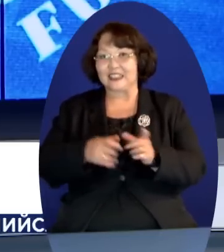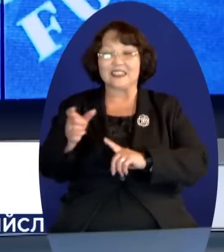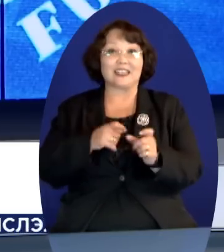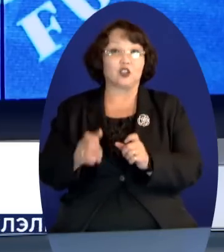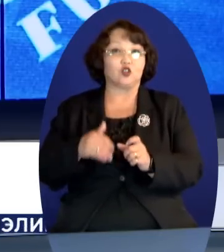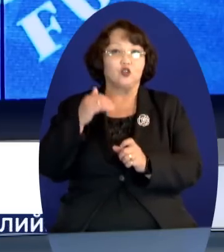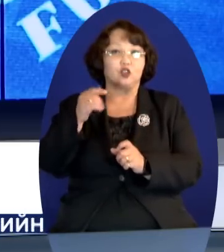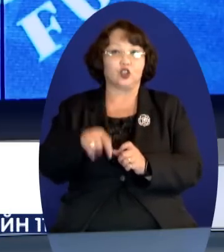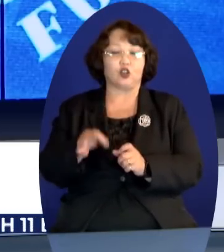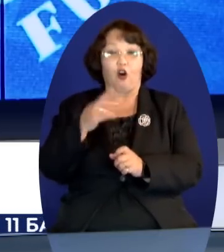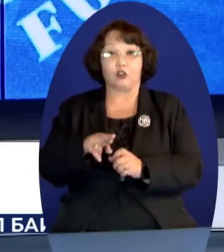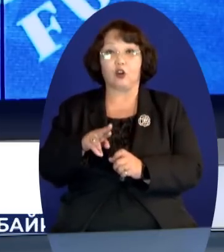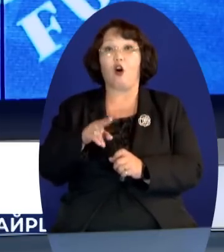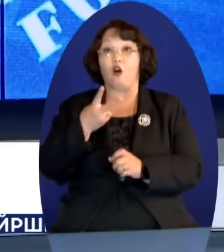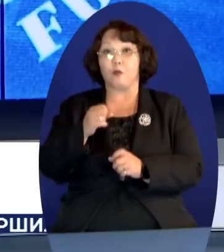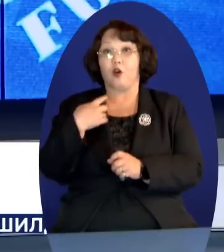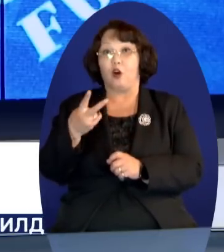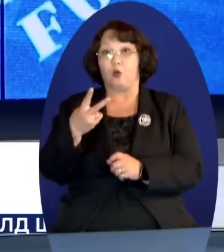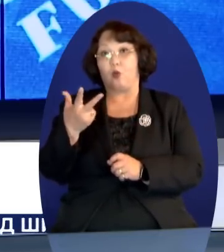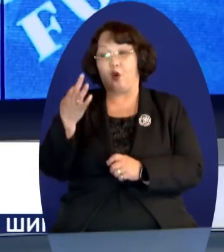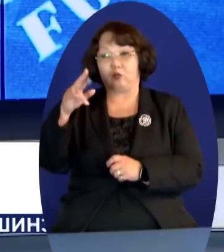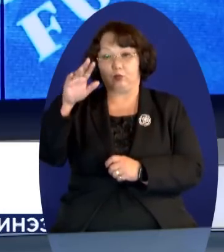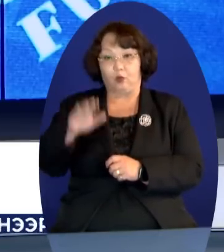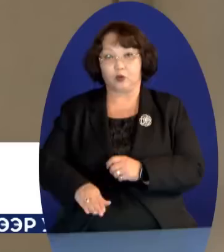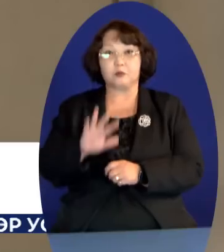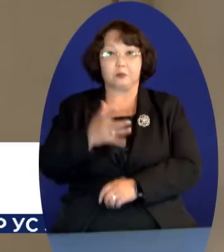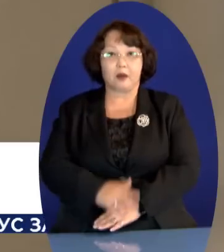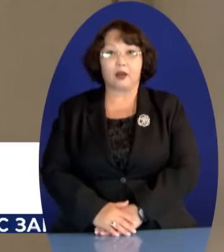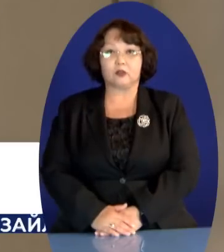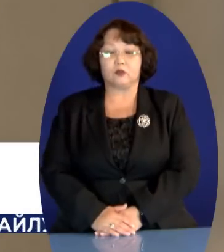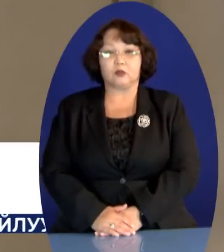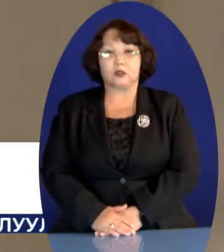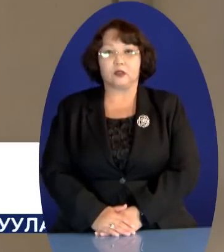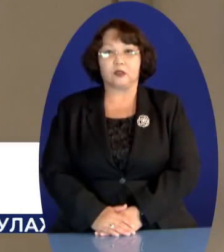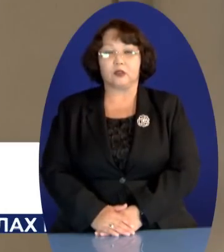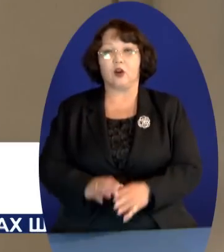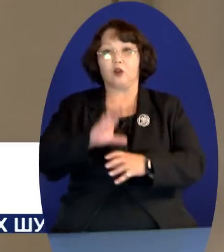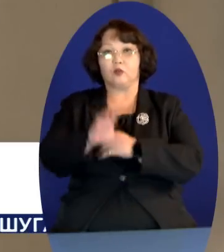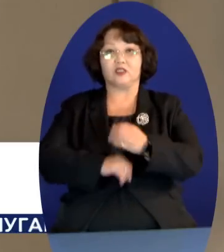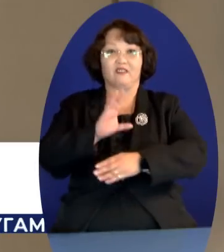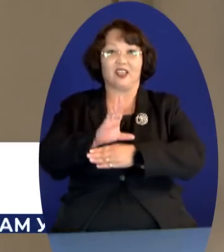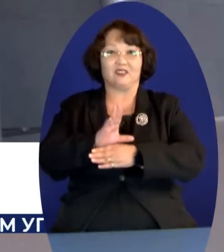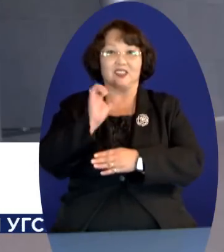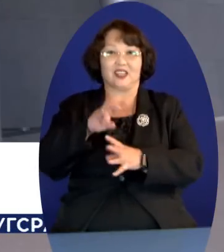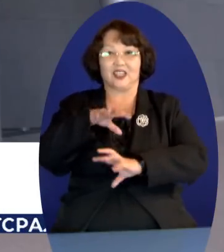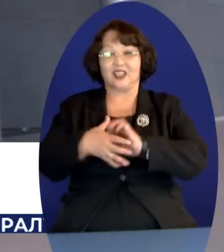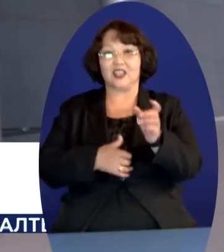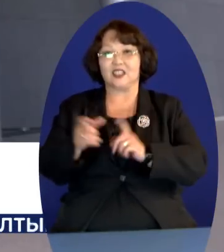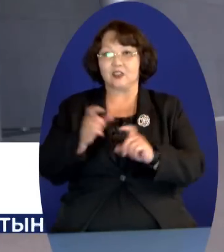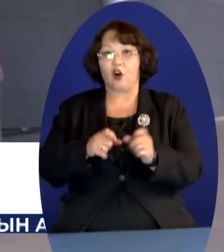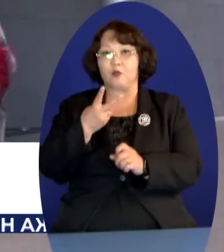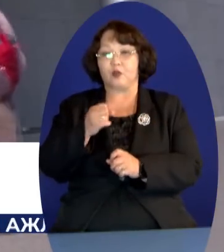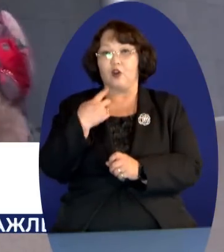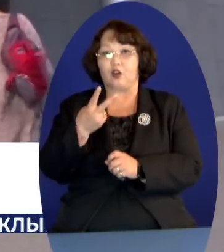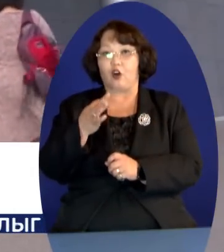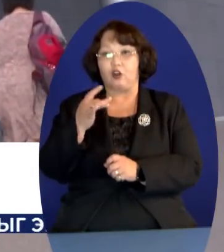өсөлт энэ онд төдийгүй ирэх онд буурах төлөвтэй байна. Олон улсын валютын сан дэлхийн эдийн засгийн 2022